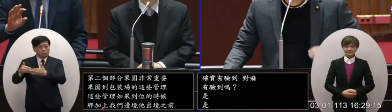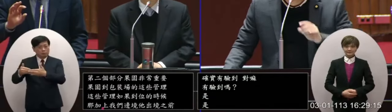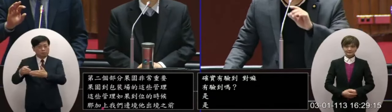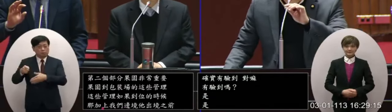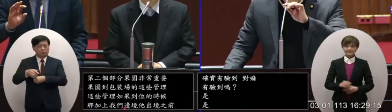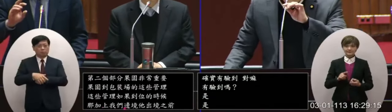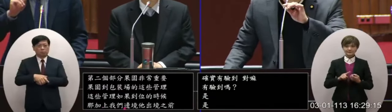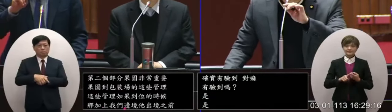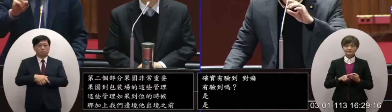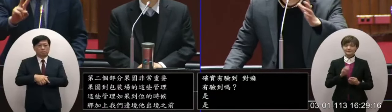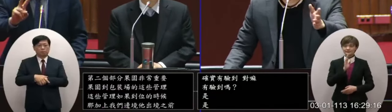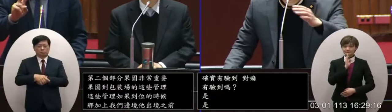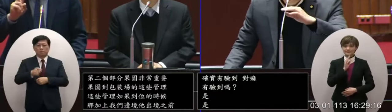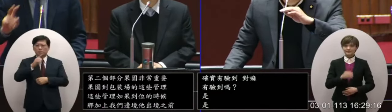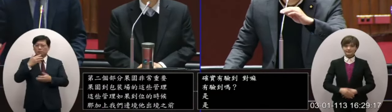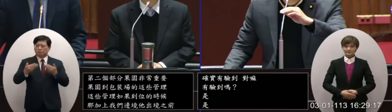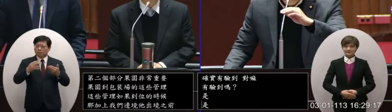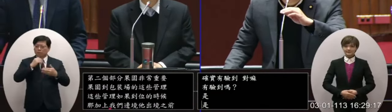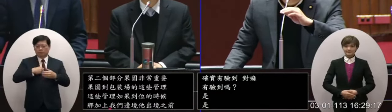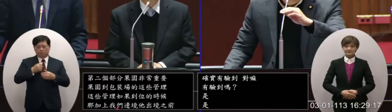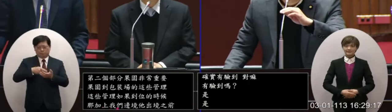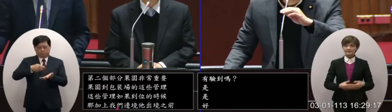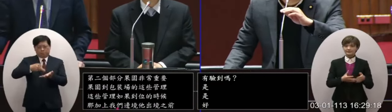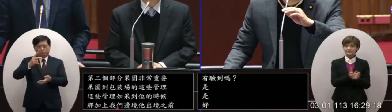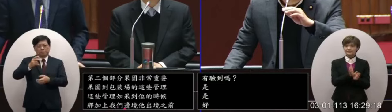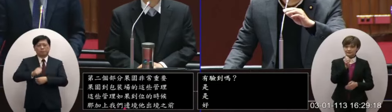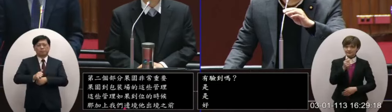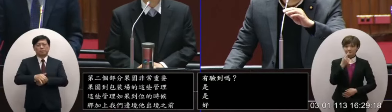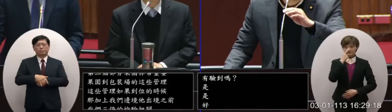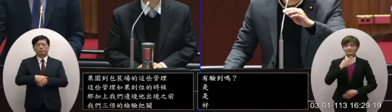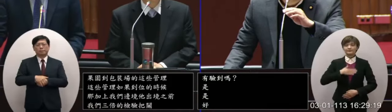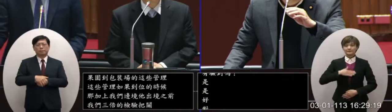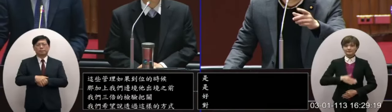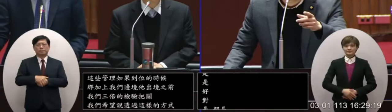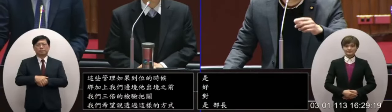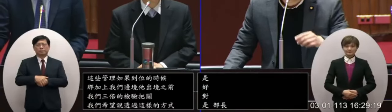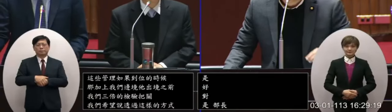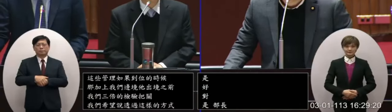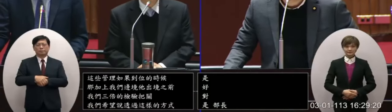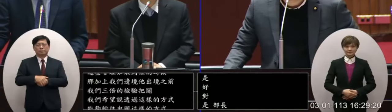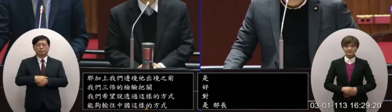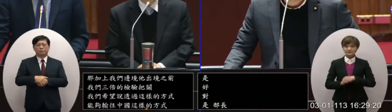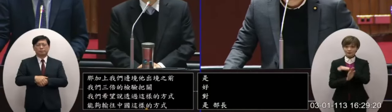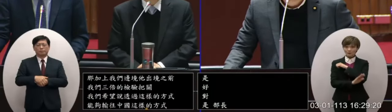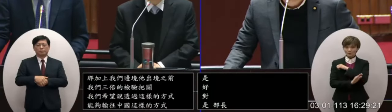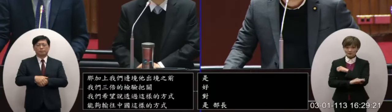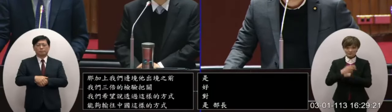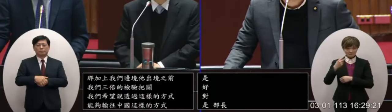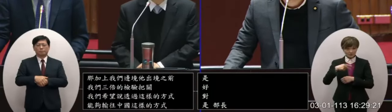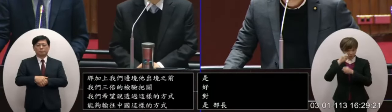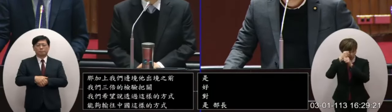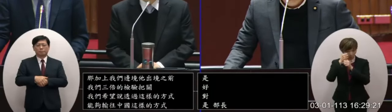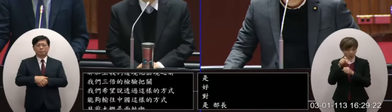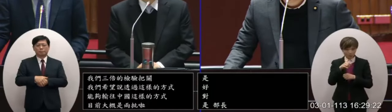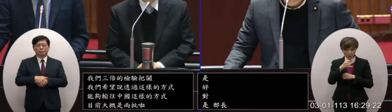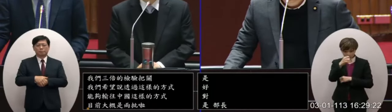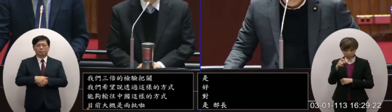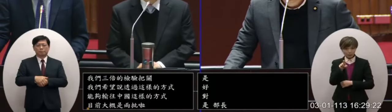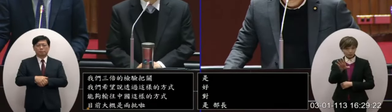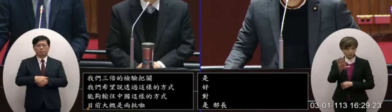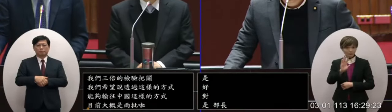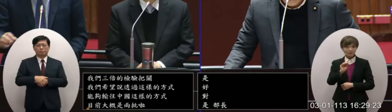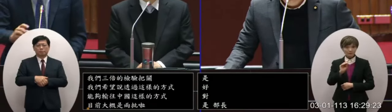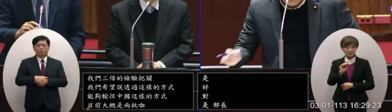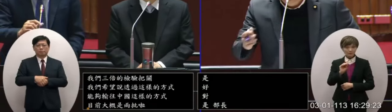样的方式 是部长， 首先大概是两批啦。 部长，我了解啊，部长，我们后面是不是还有验到有假借壳虫？他们够验